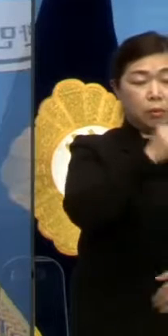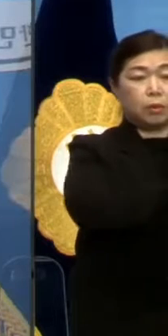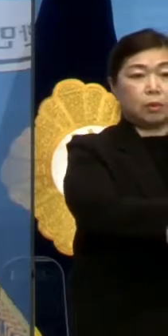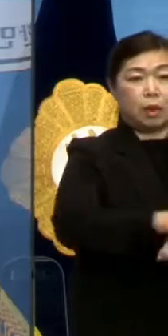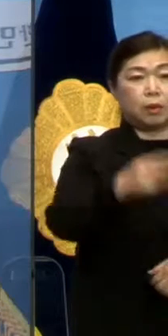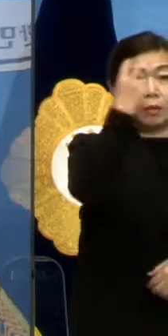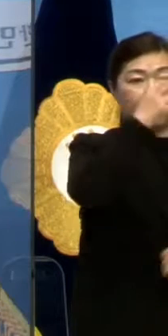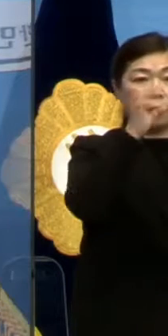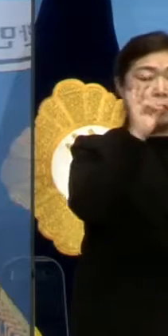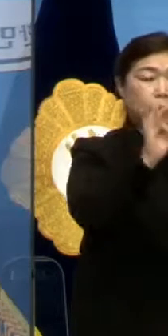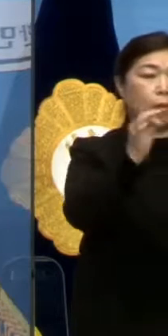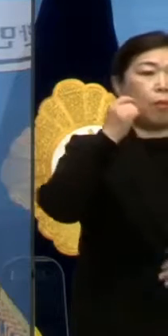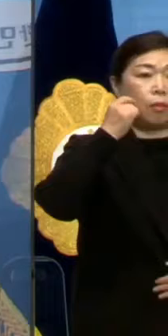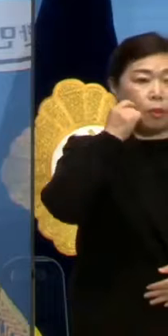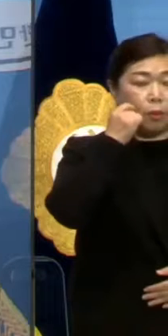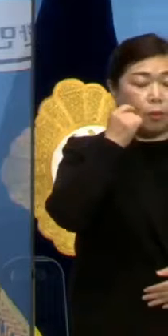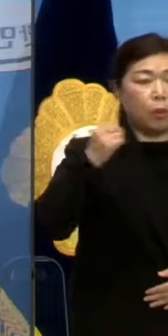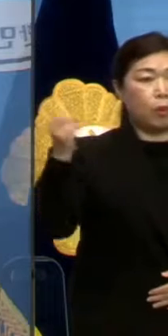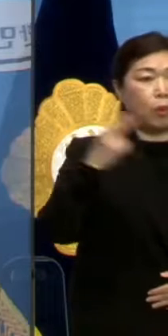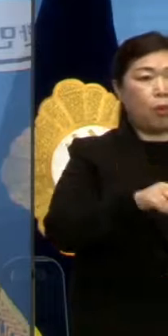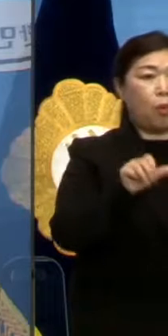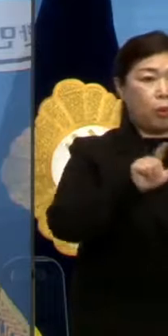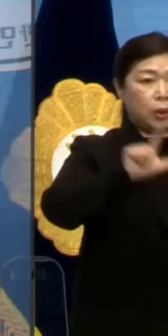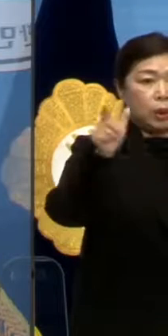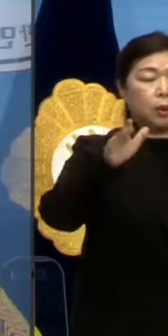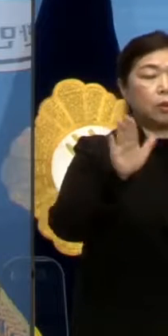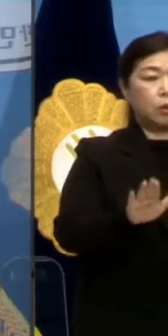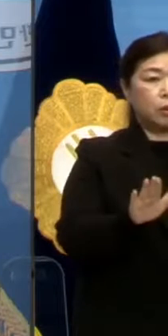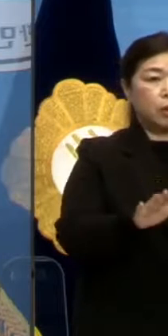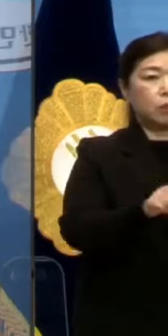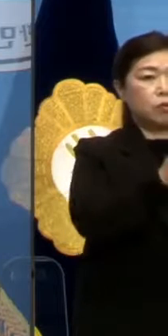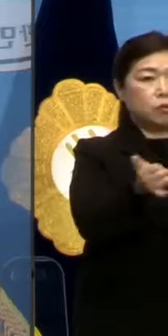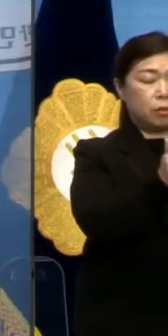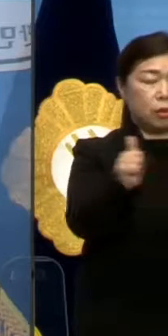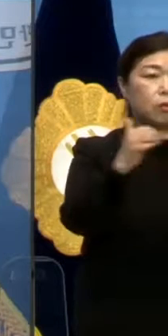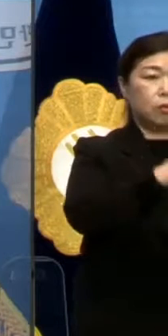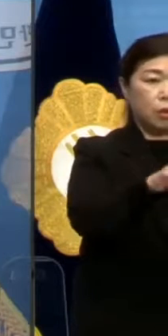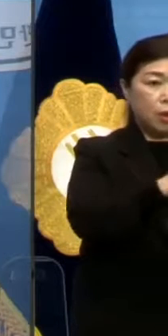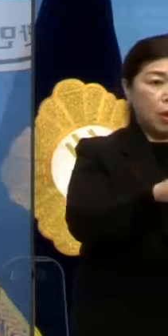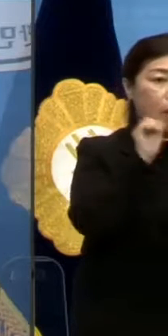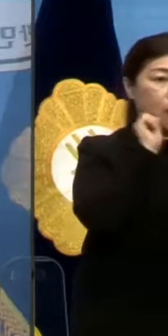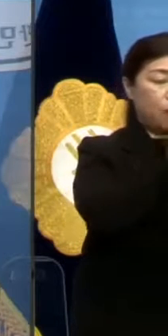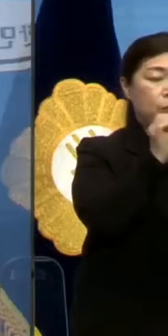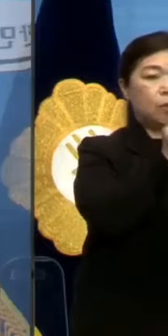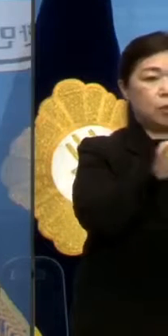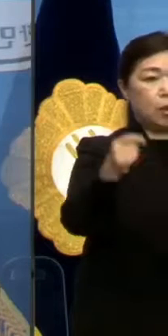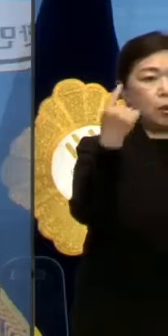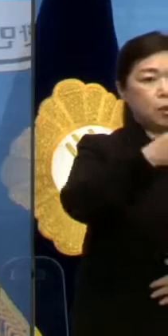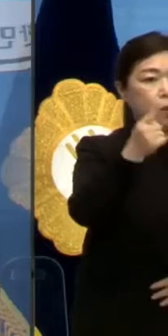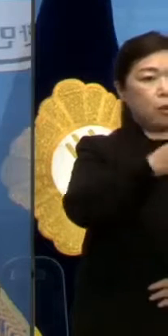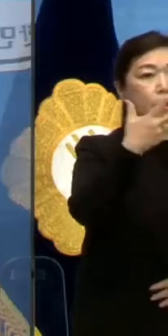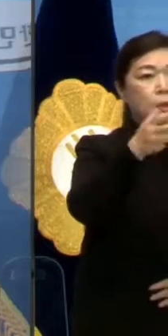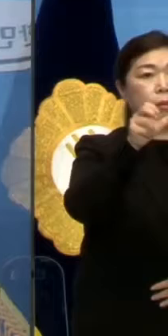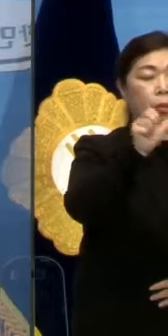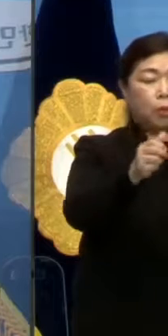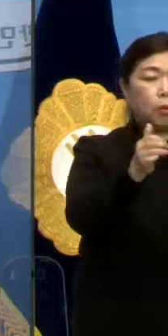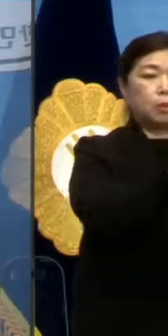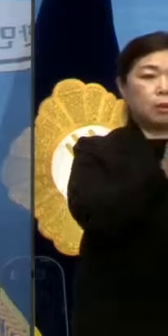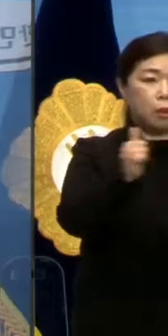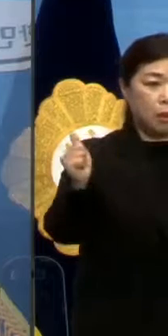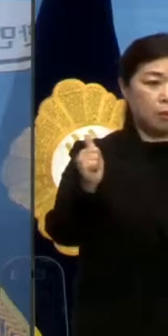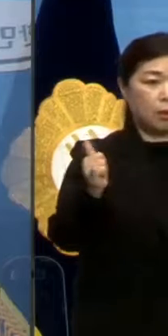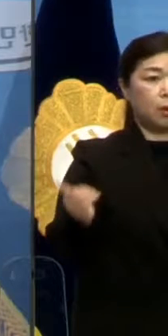제대로 지키지 못하고 5일 현재 사망자 1명, 감염자 1,085명에 이르게